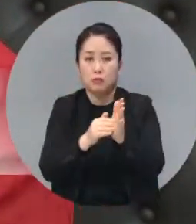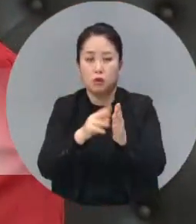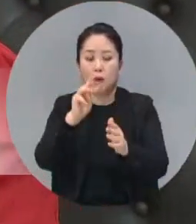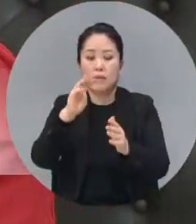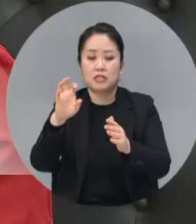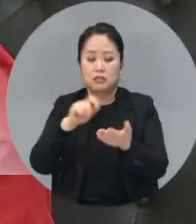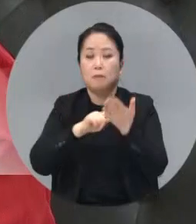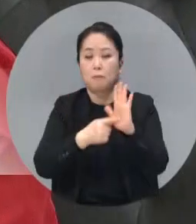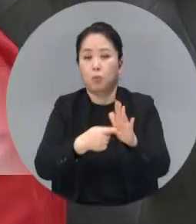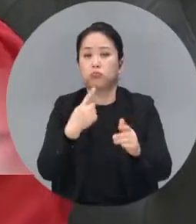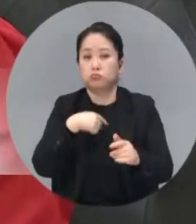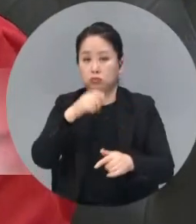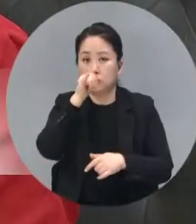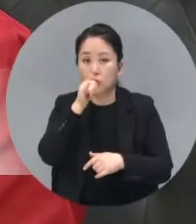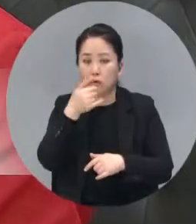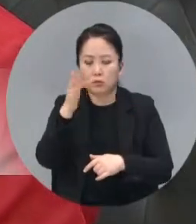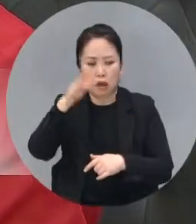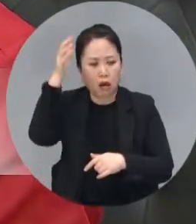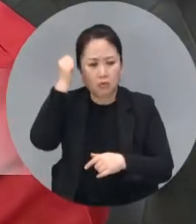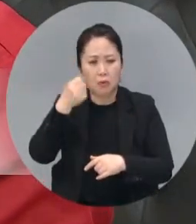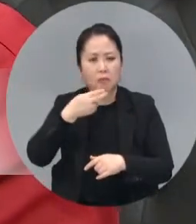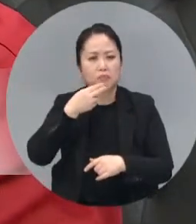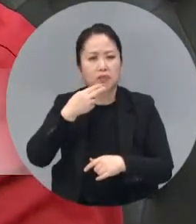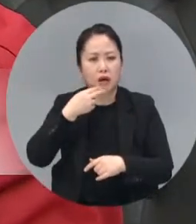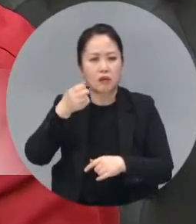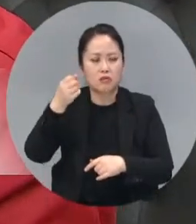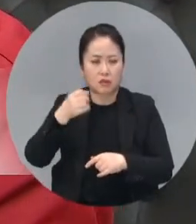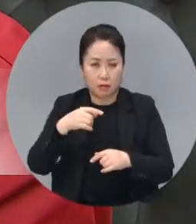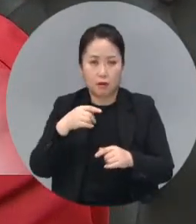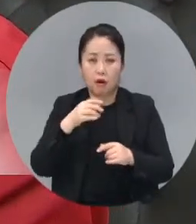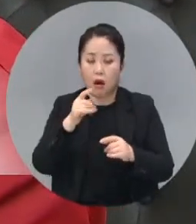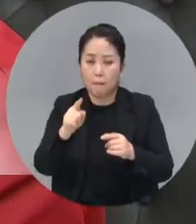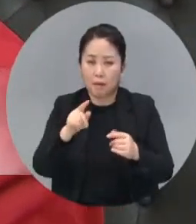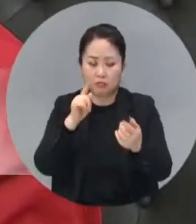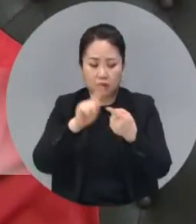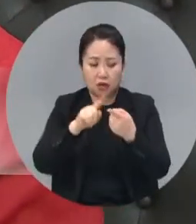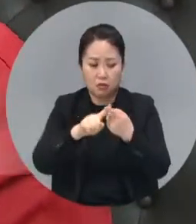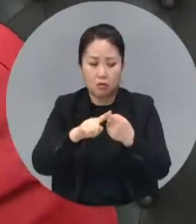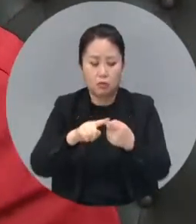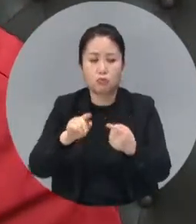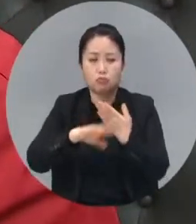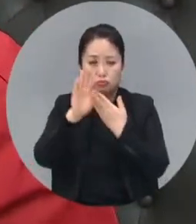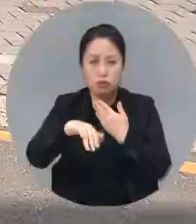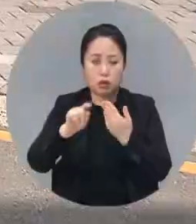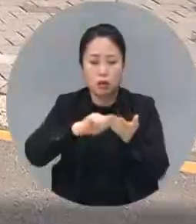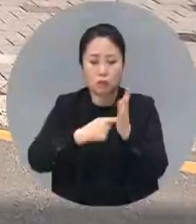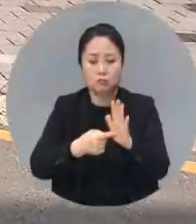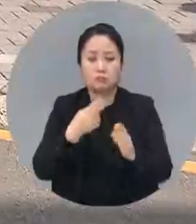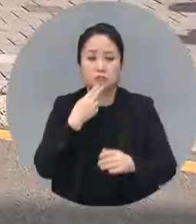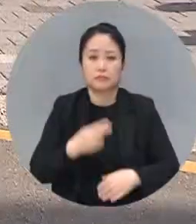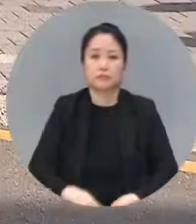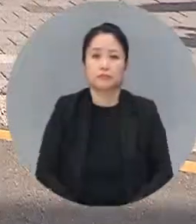드러났으며 기억이 나지 않는다고 재차 밝힌 뒤 별다른 입장을 내지 않고 있습니다.